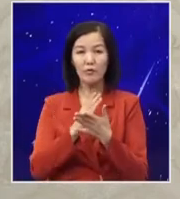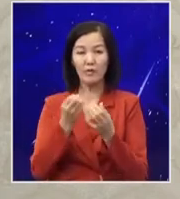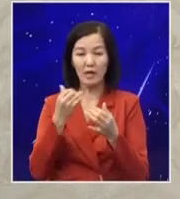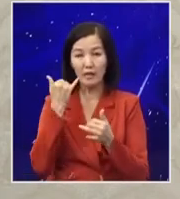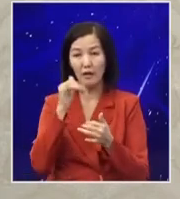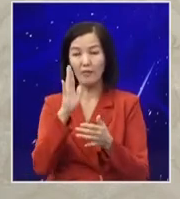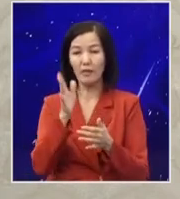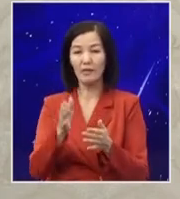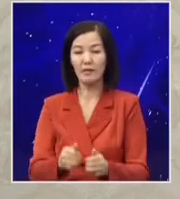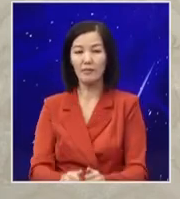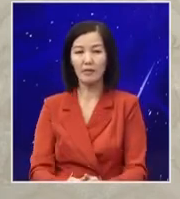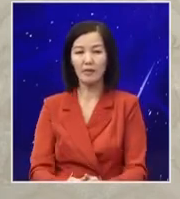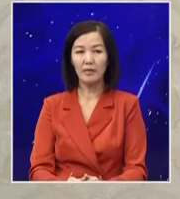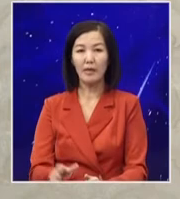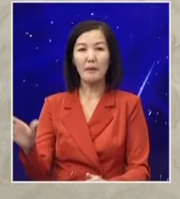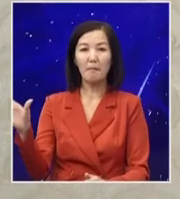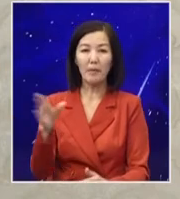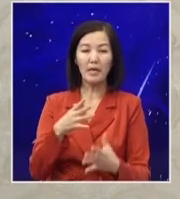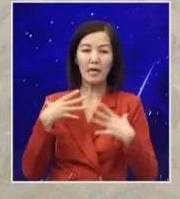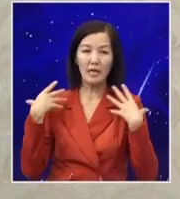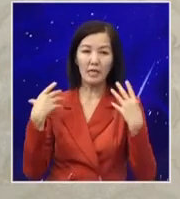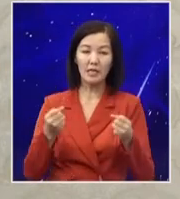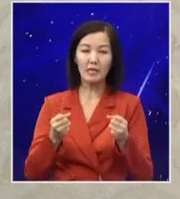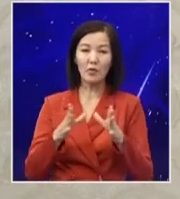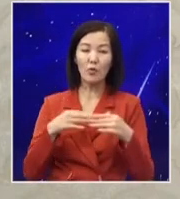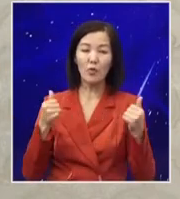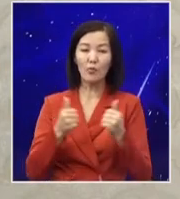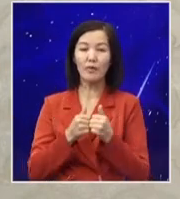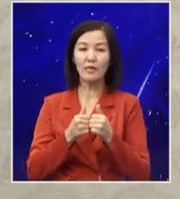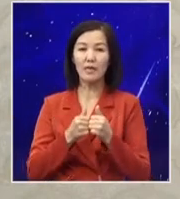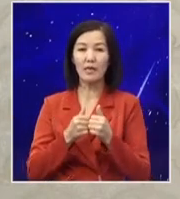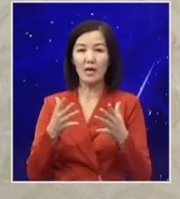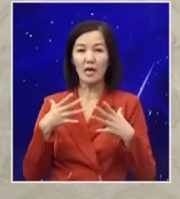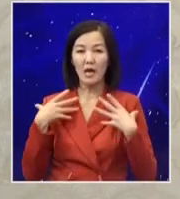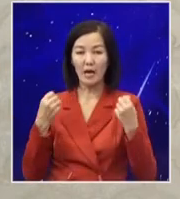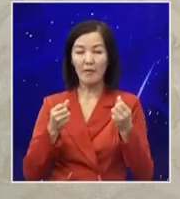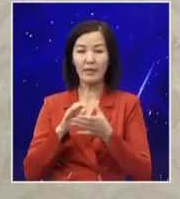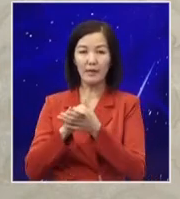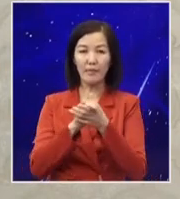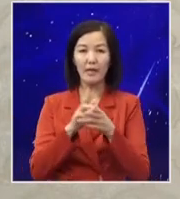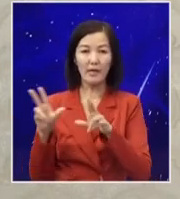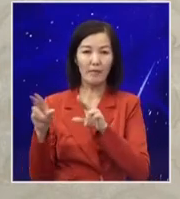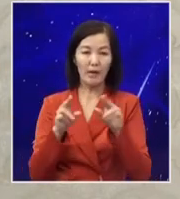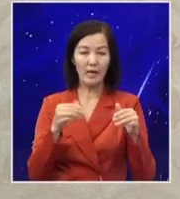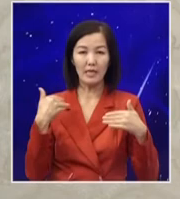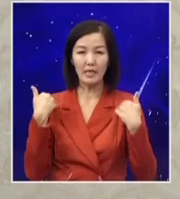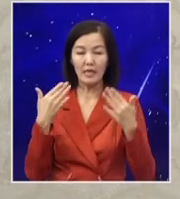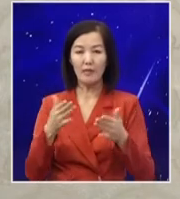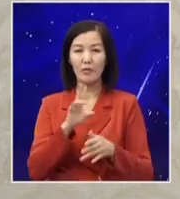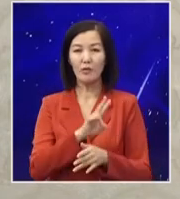депті. Баршаларыңа денсаулық, жаныя ұрпақтарыңызға береке, бақыт тілеймін.